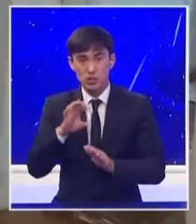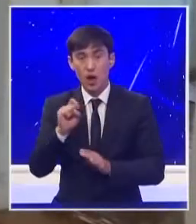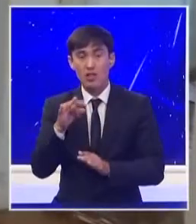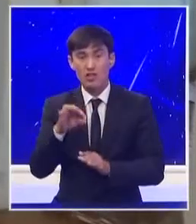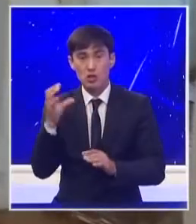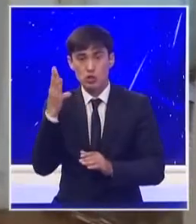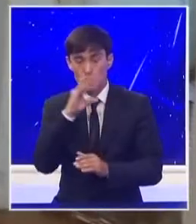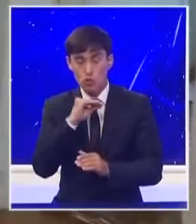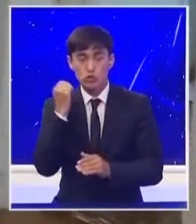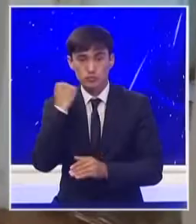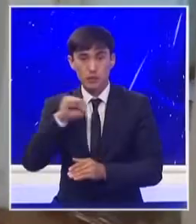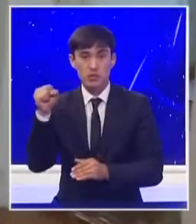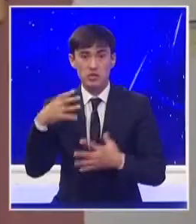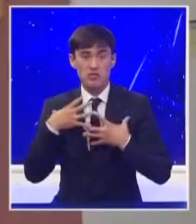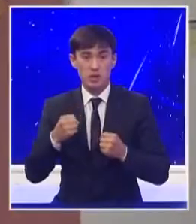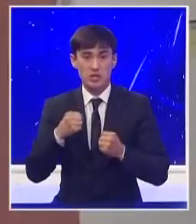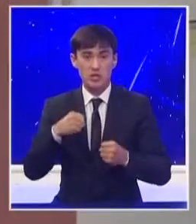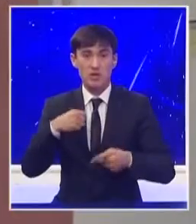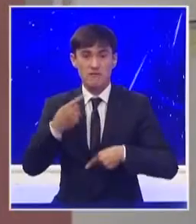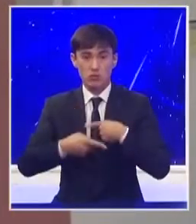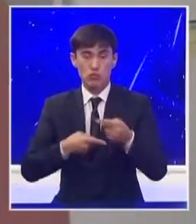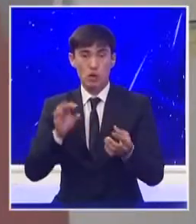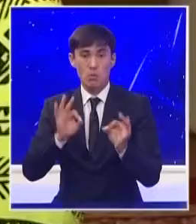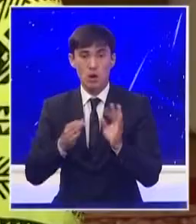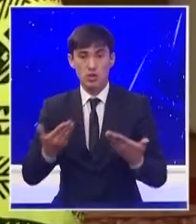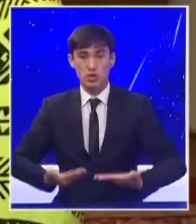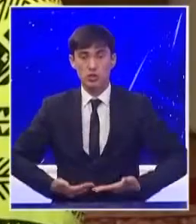сможет победить свою болезнь и вернуться к нормальной жизни.